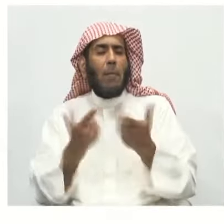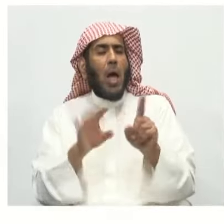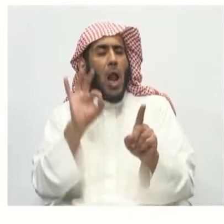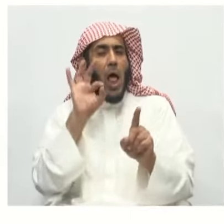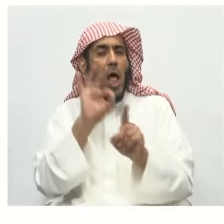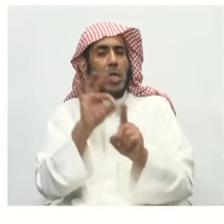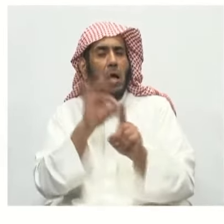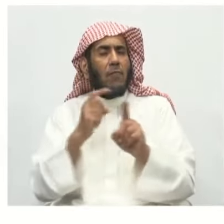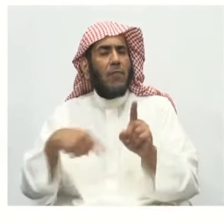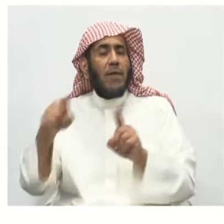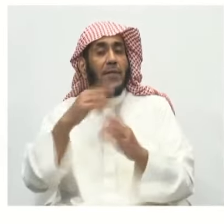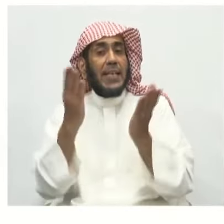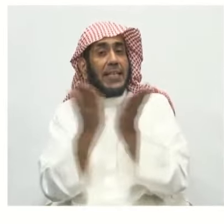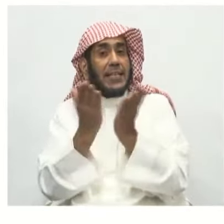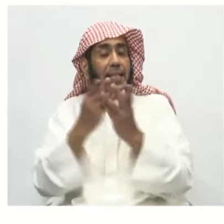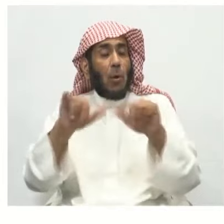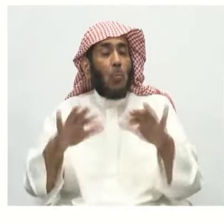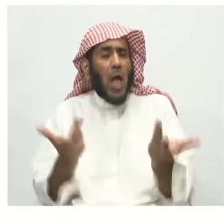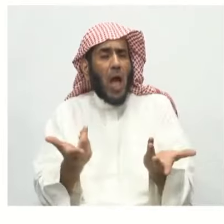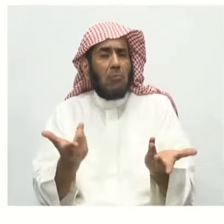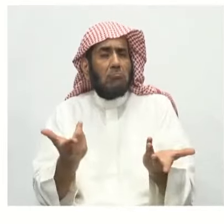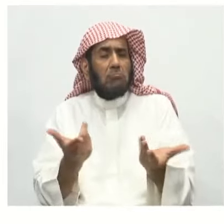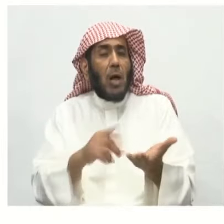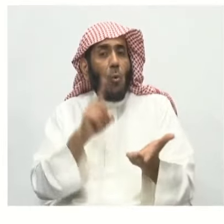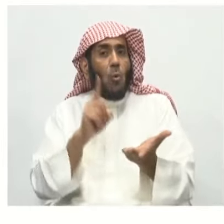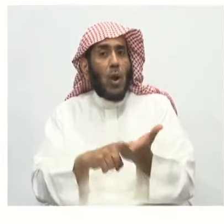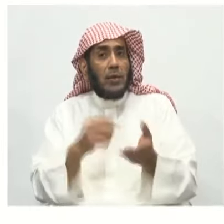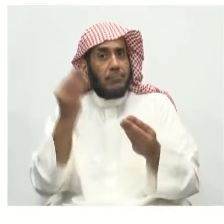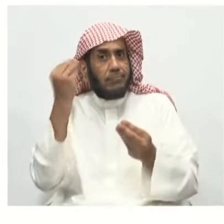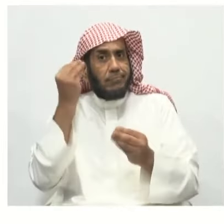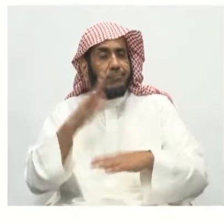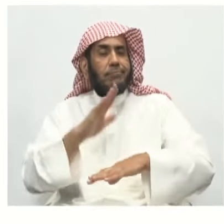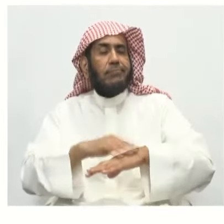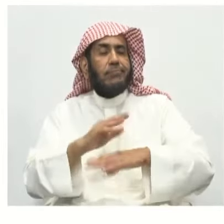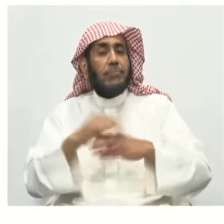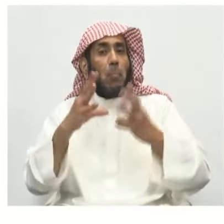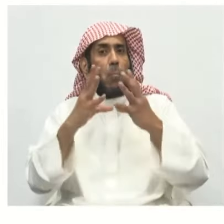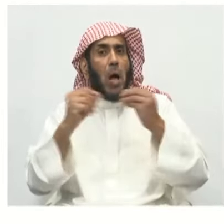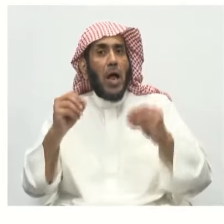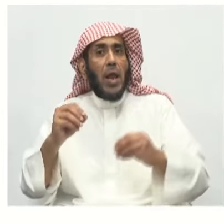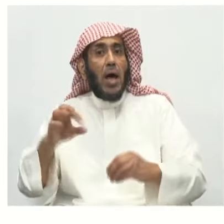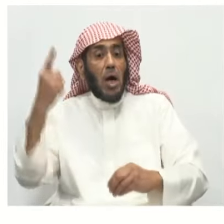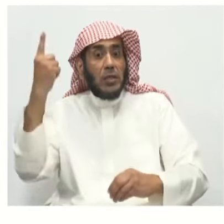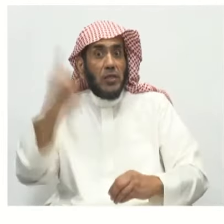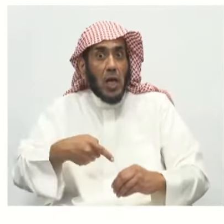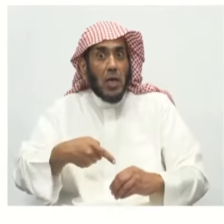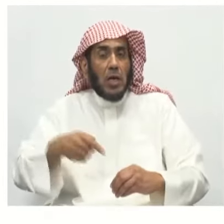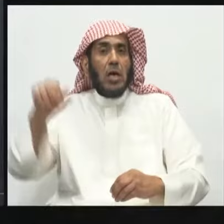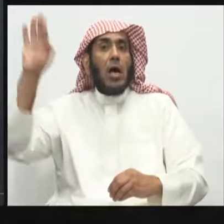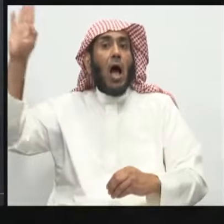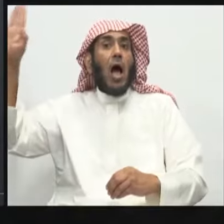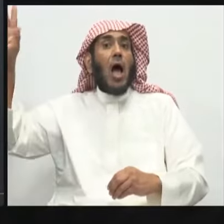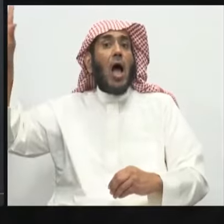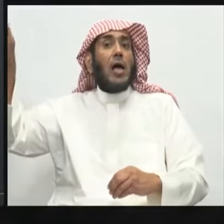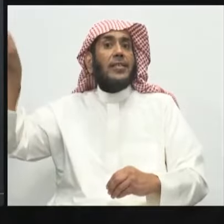الاهداف في درسنا لهذا اليوم ان نتعرف على معنى السحر نعم اذا